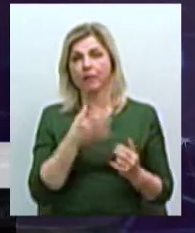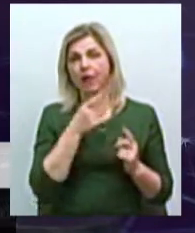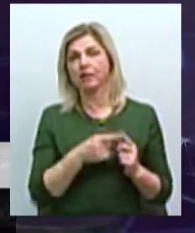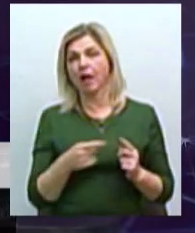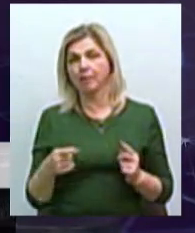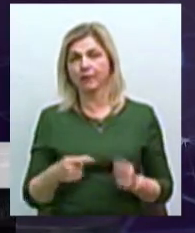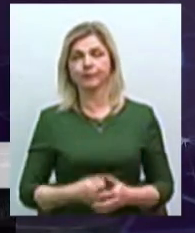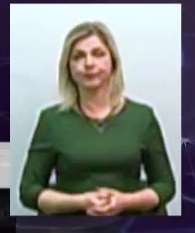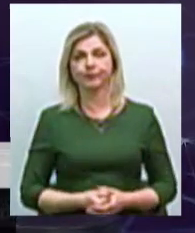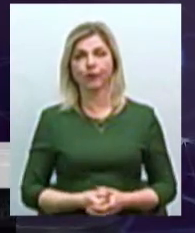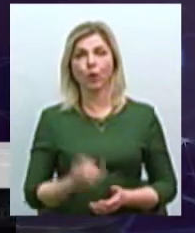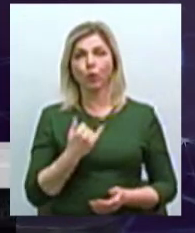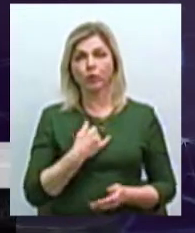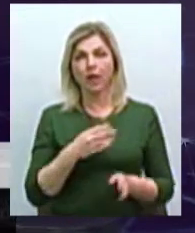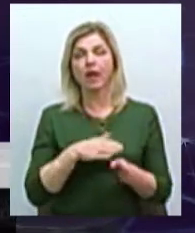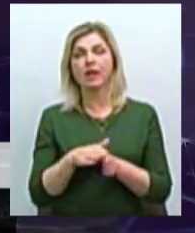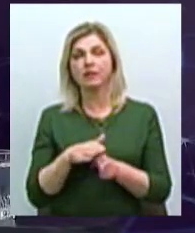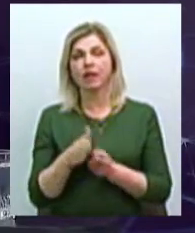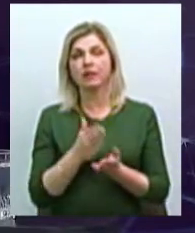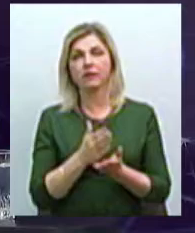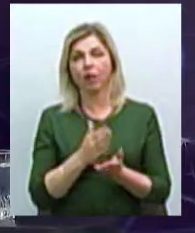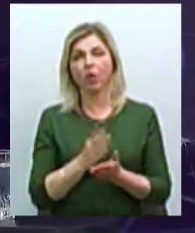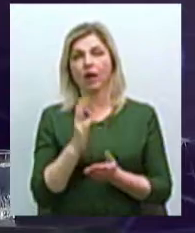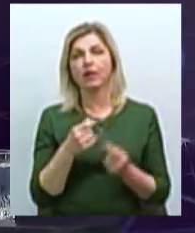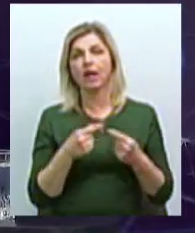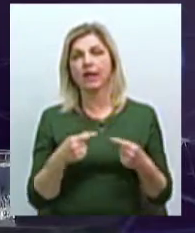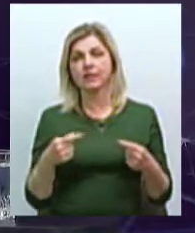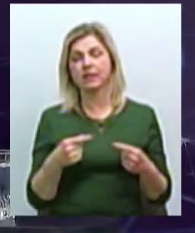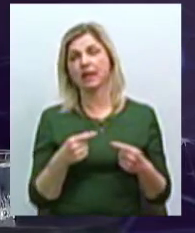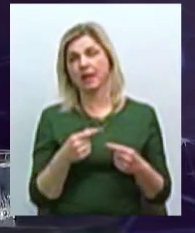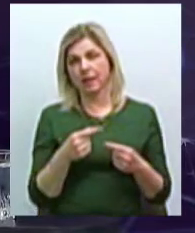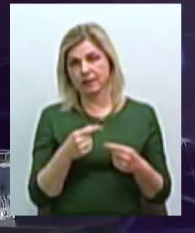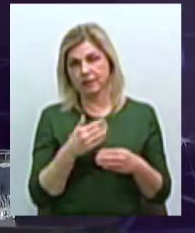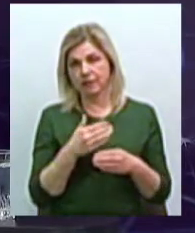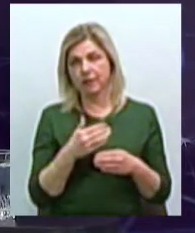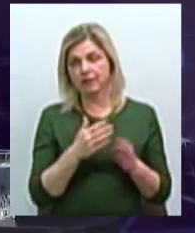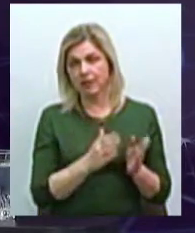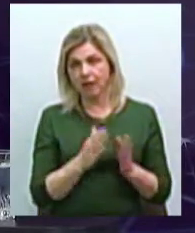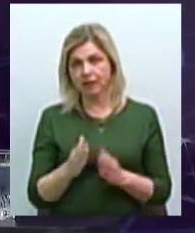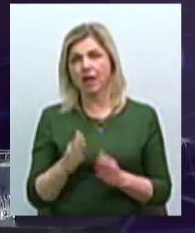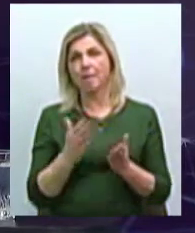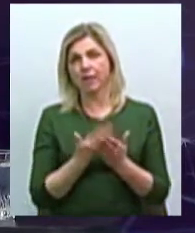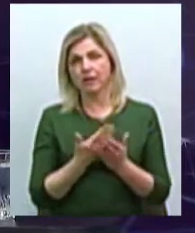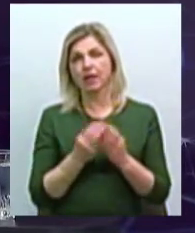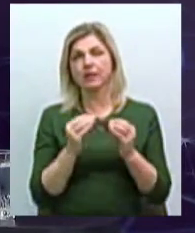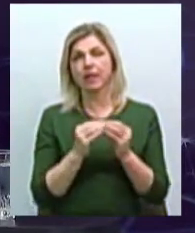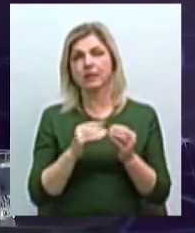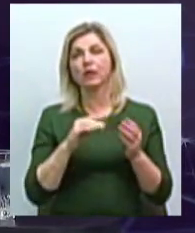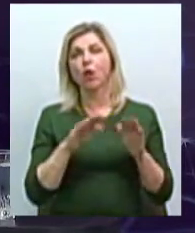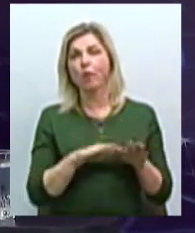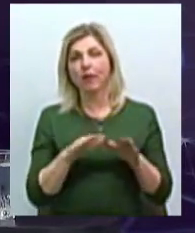нас в реалізації знаходиться вже на різній стадії близько 10 об'єктів,